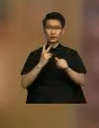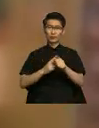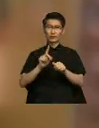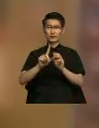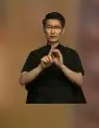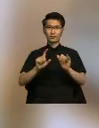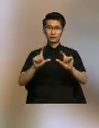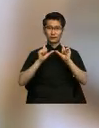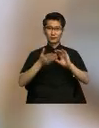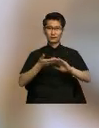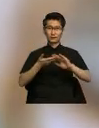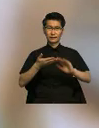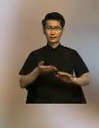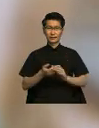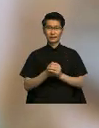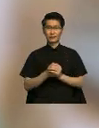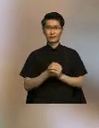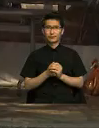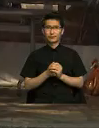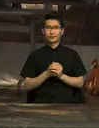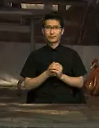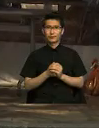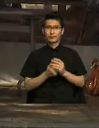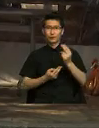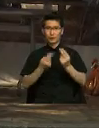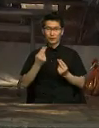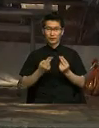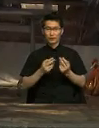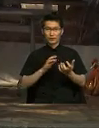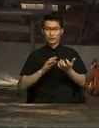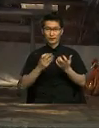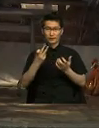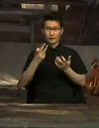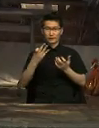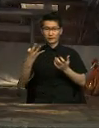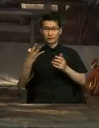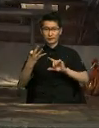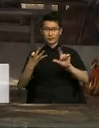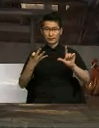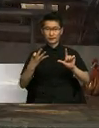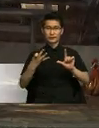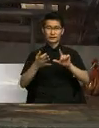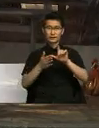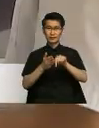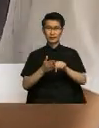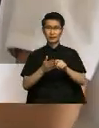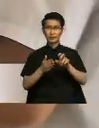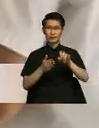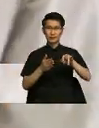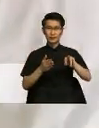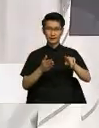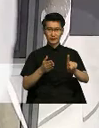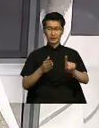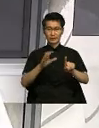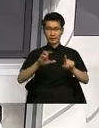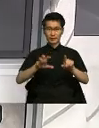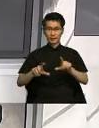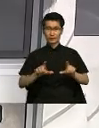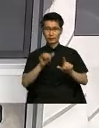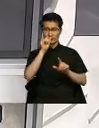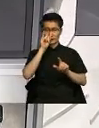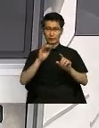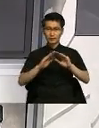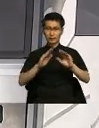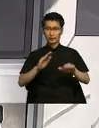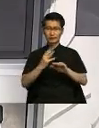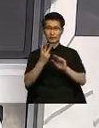한명이 확진 판정을 받았습니다 이보다 앞선 지난 13일과 14일에는 역시 미사강변도시 에 살고 있는 일가족